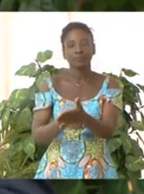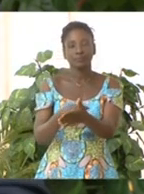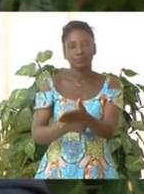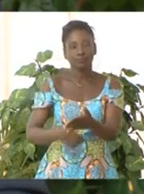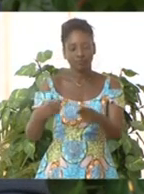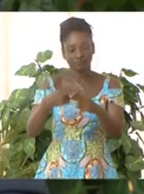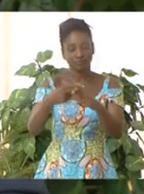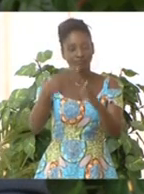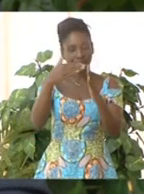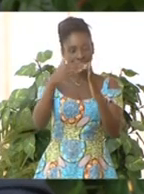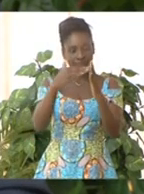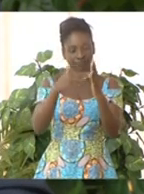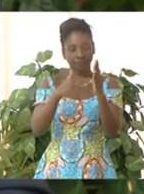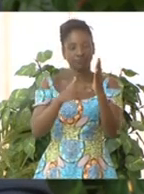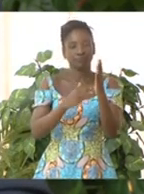inscrit